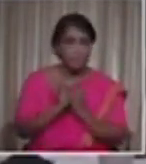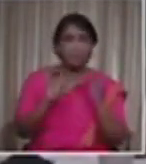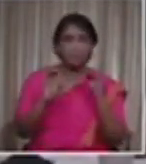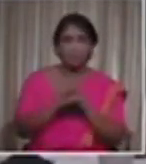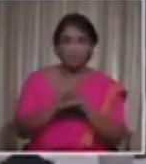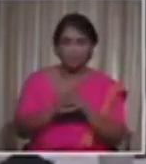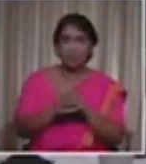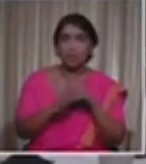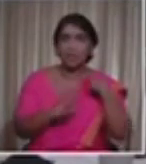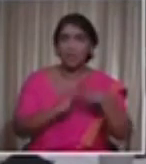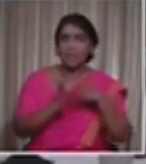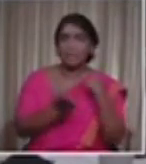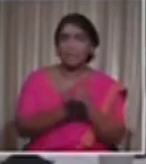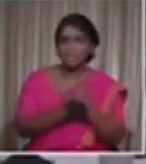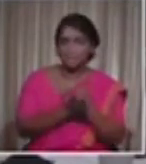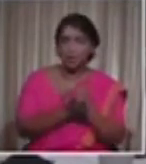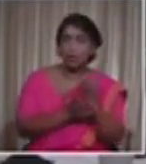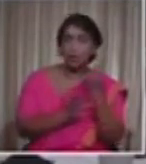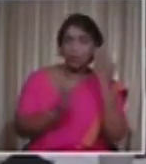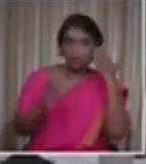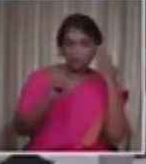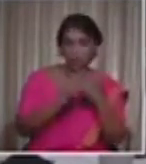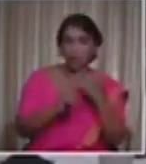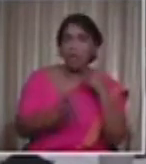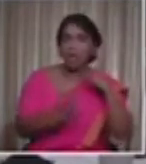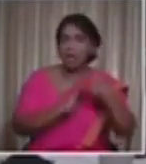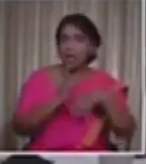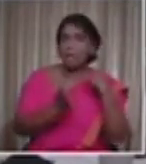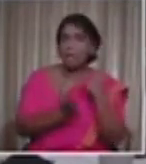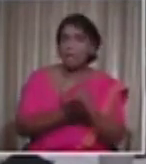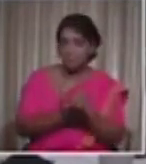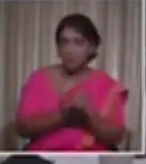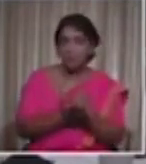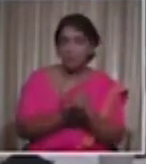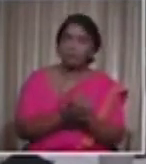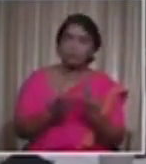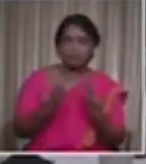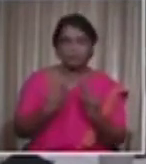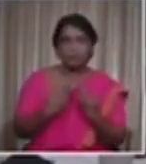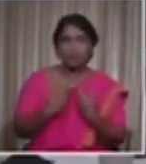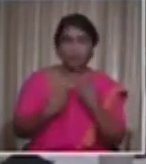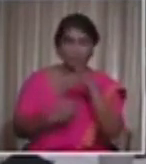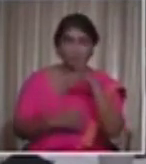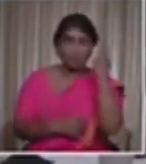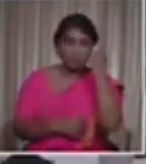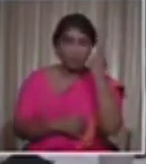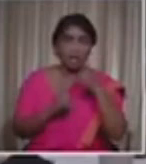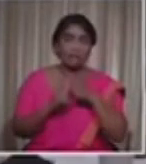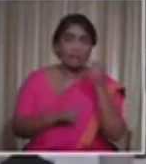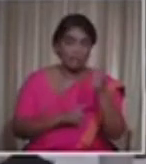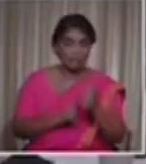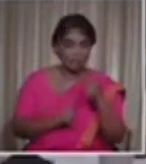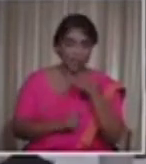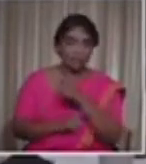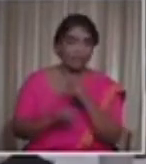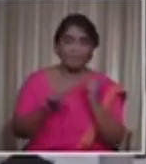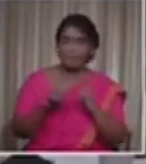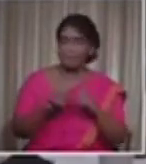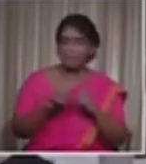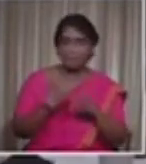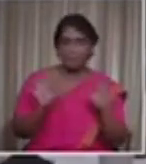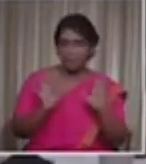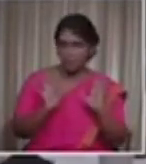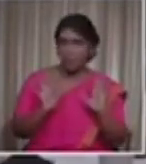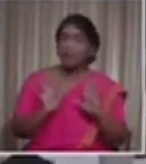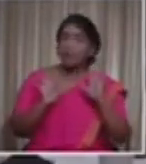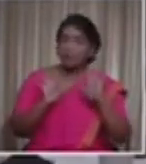ලංකා බැංකුව එක කතා කරේ මුදල් ගැන. ලංකා බැංකුවට මේ වැඩි මට සිදු වුණා එතුමා දක්ෂ ඉංජිනේරුවෙක්. ඒක ප්‍රශ්නයක් නැහැ. ඒත්